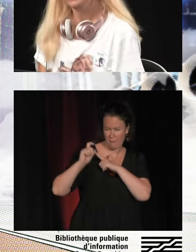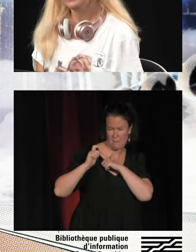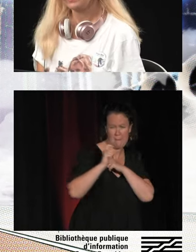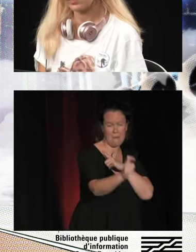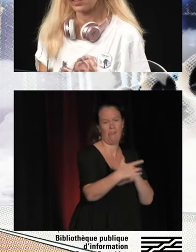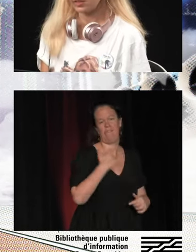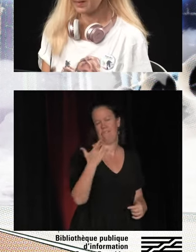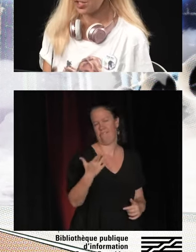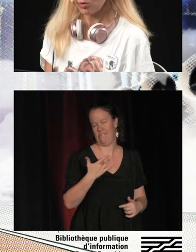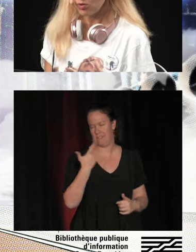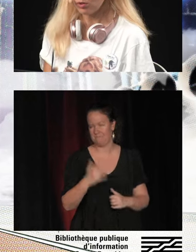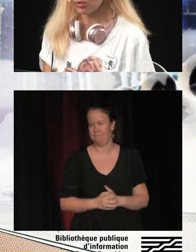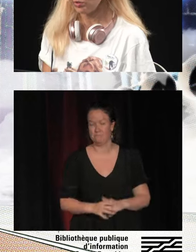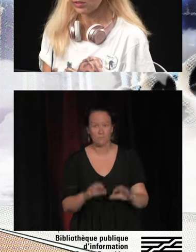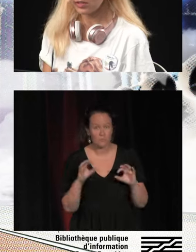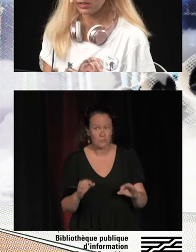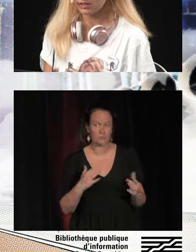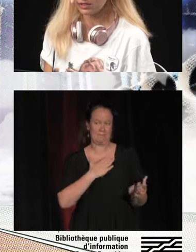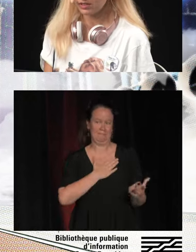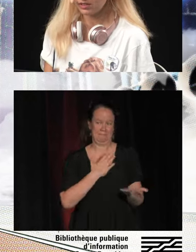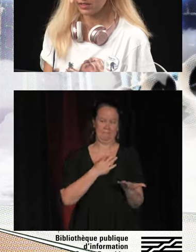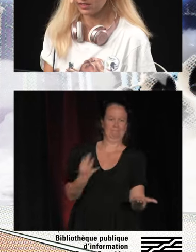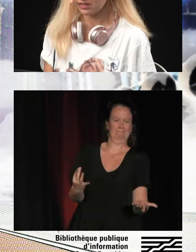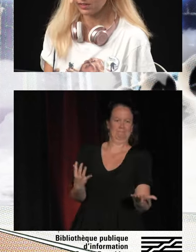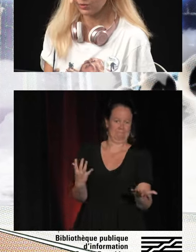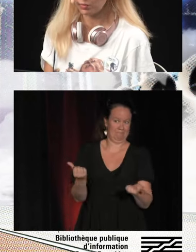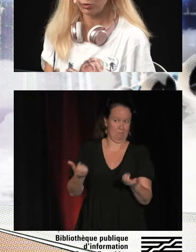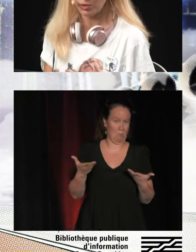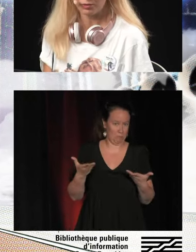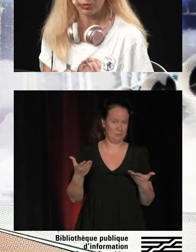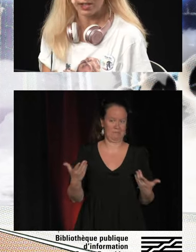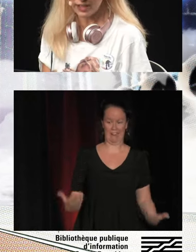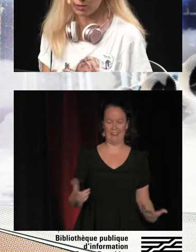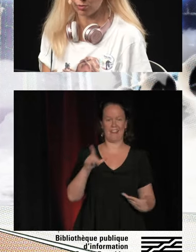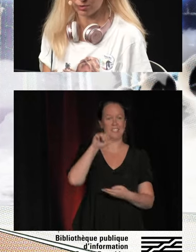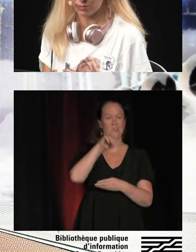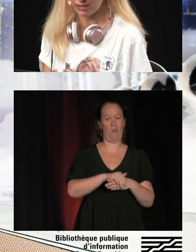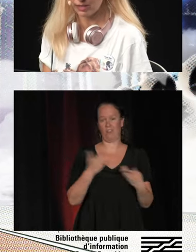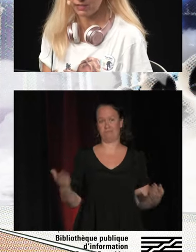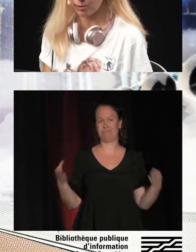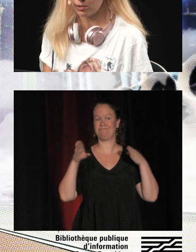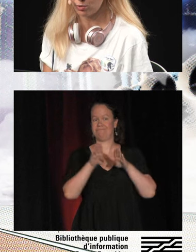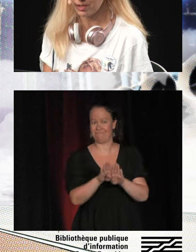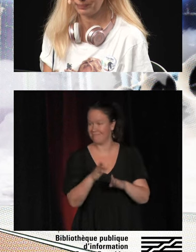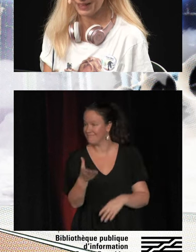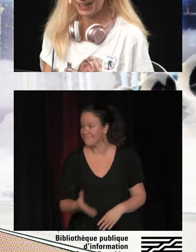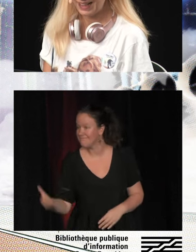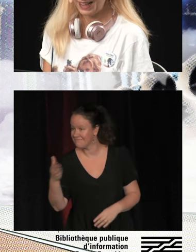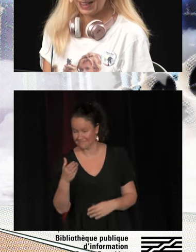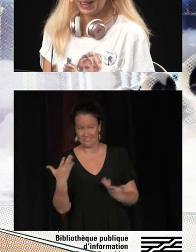Et j'ai eu le grand honneur qu'on me demande de faire donc, la soirée de clôture. Donc voilà, vous arrivez pour la